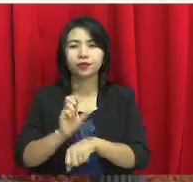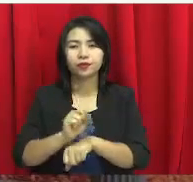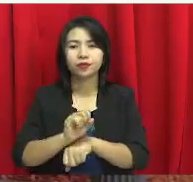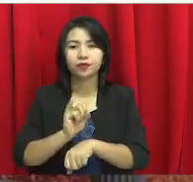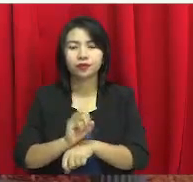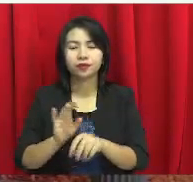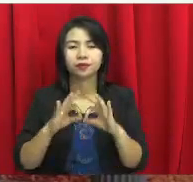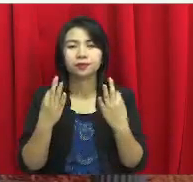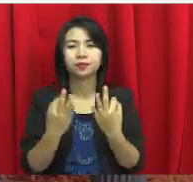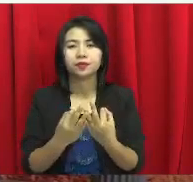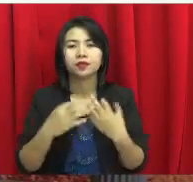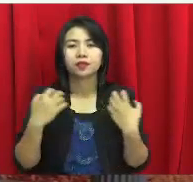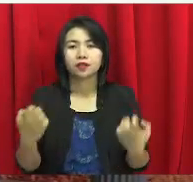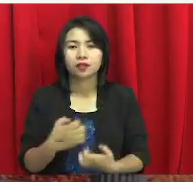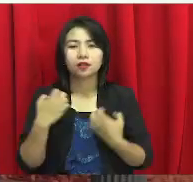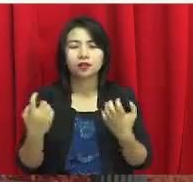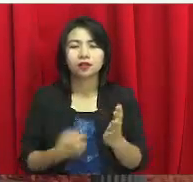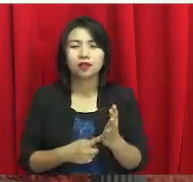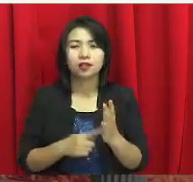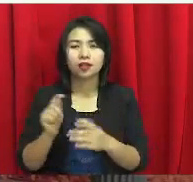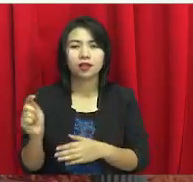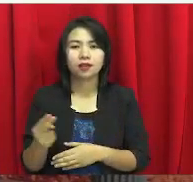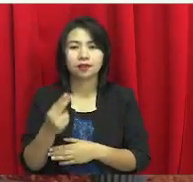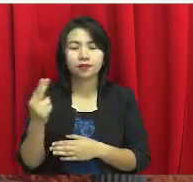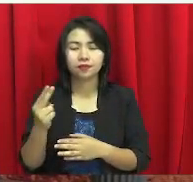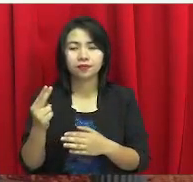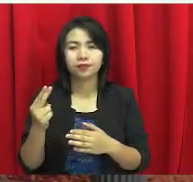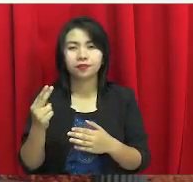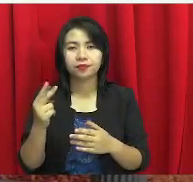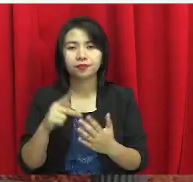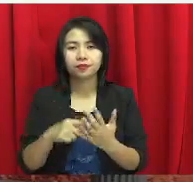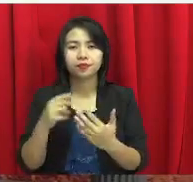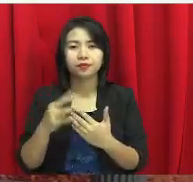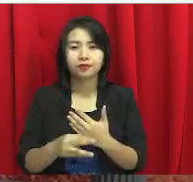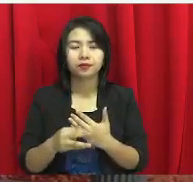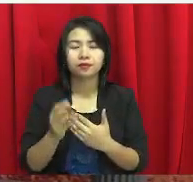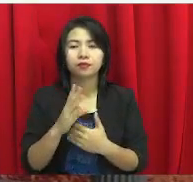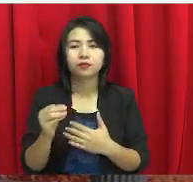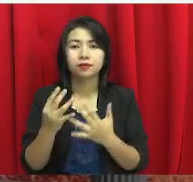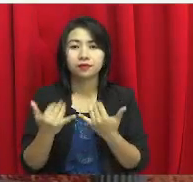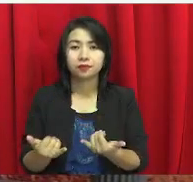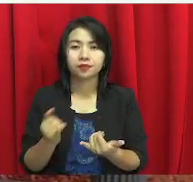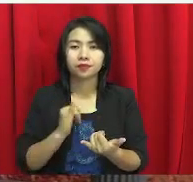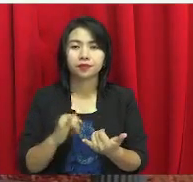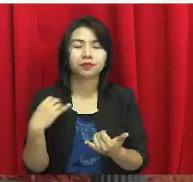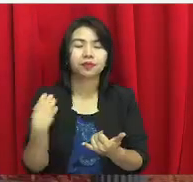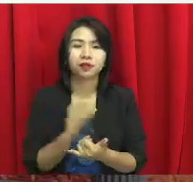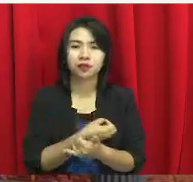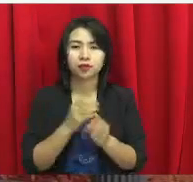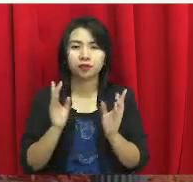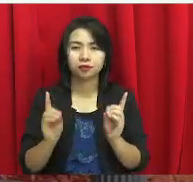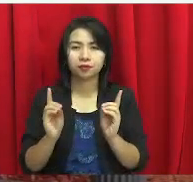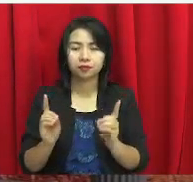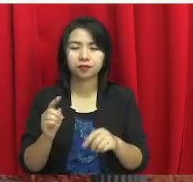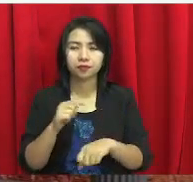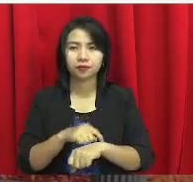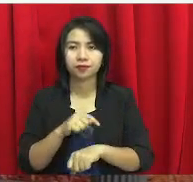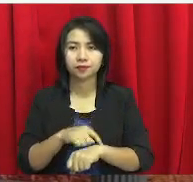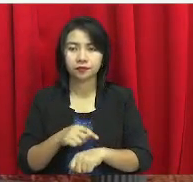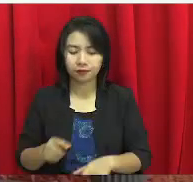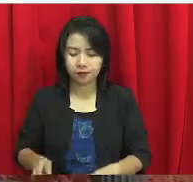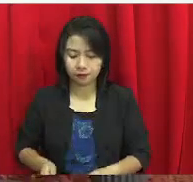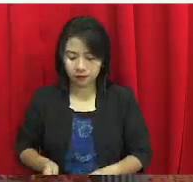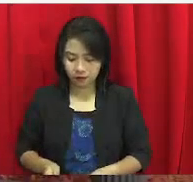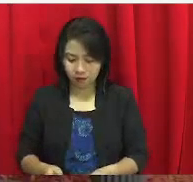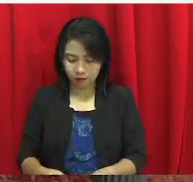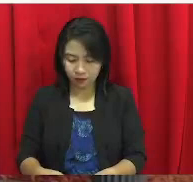to enjoy this Thursday episode of your favorite noontime show. And today is our doctrinal episode. Maulan man ang